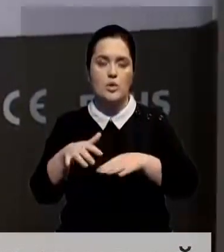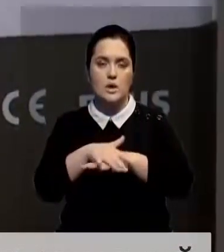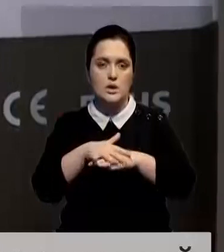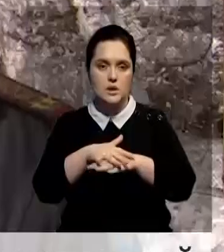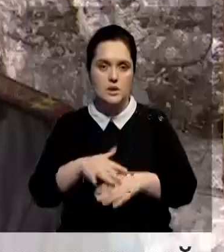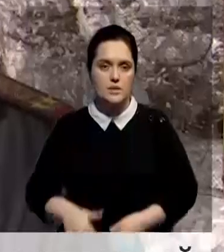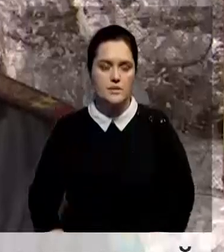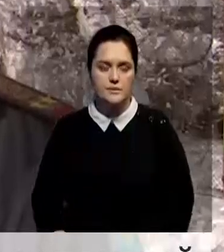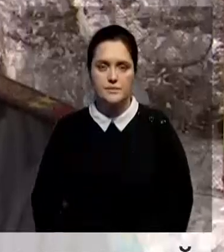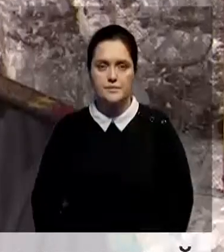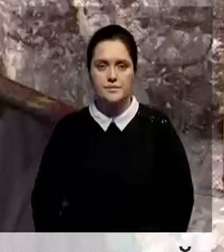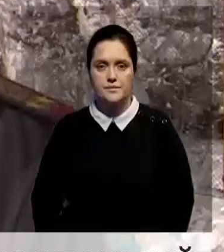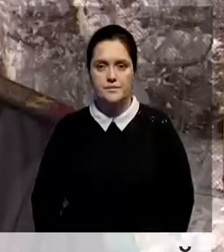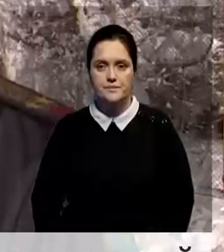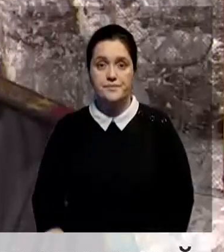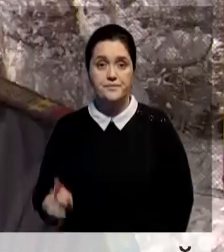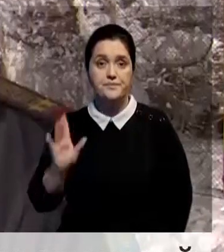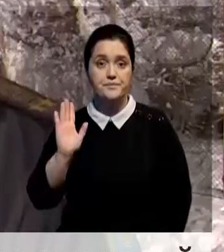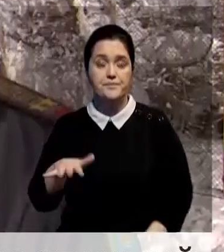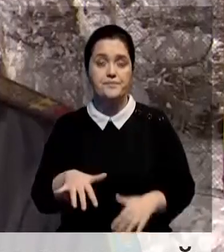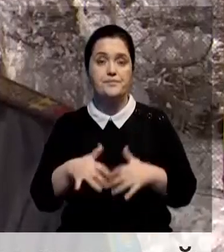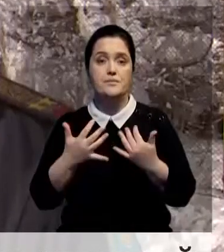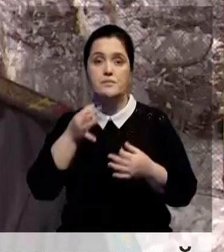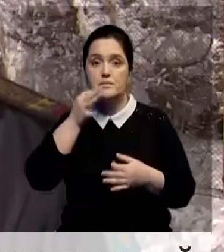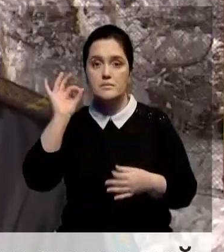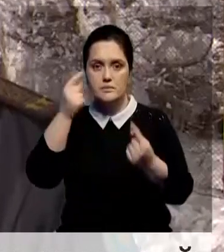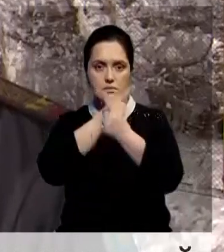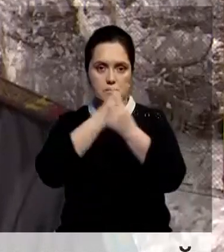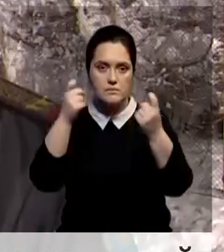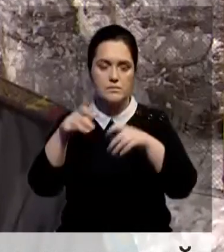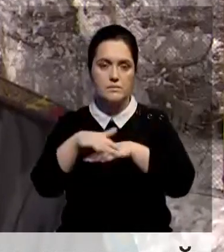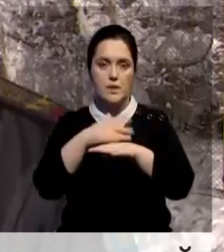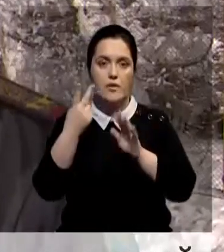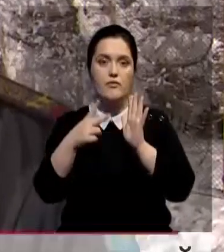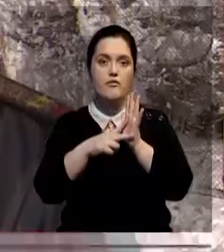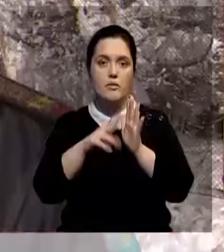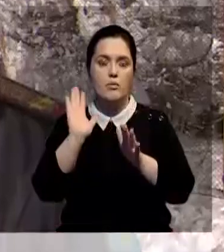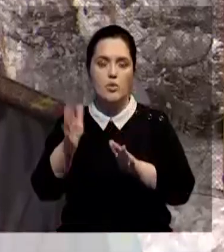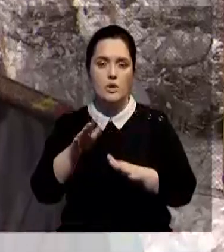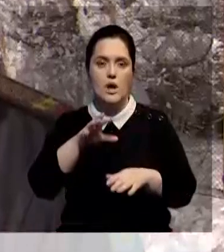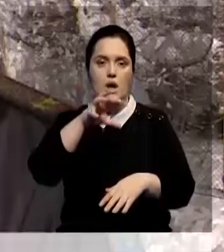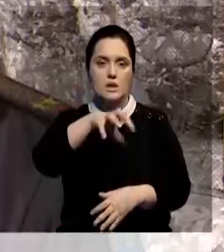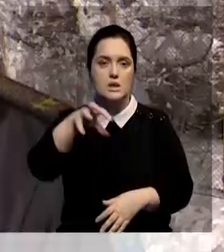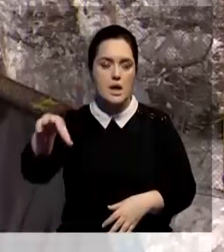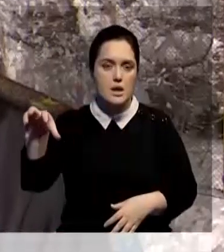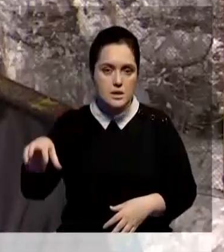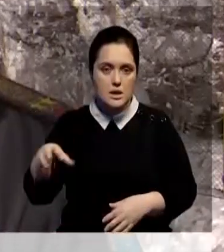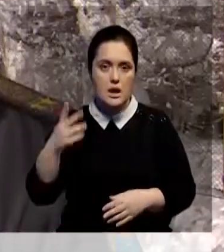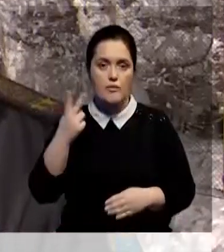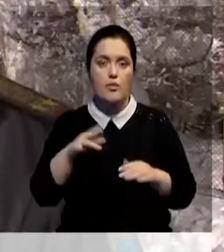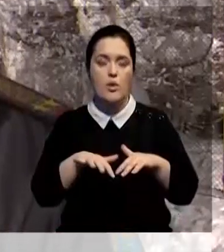города. Автоматизированная система раннего оповещения о сильных землетрясениях предусматривает установку 28 станций, двух